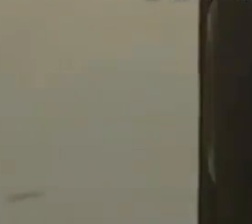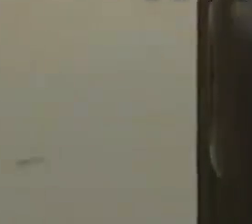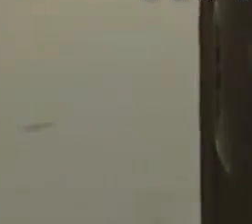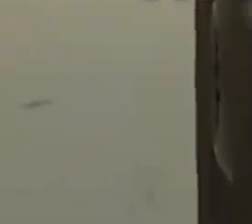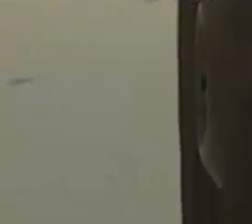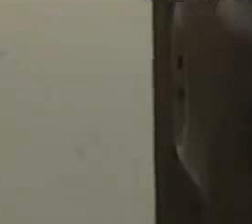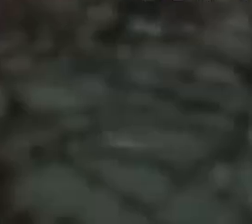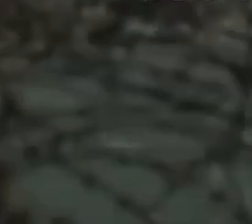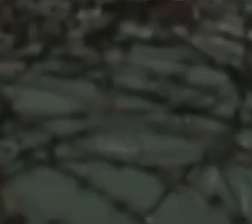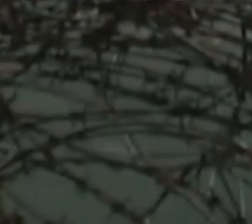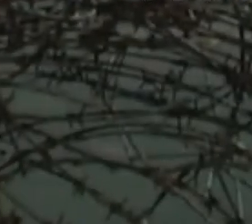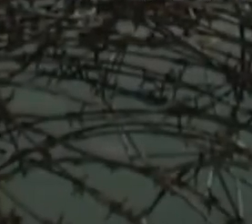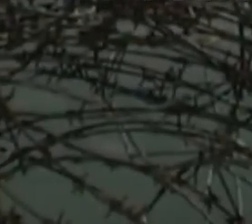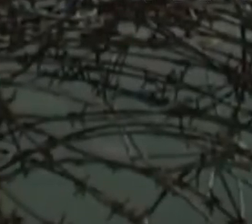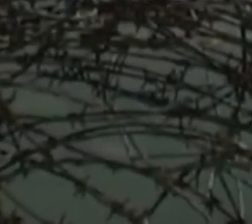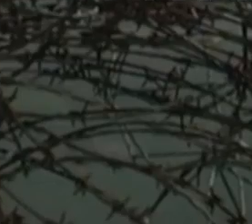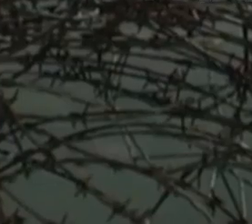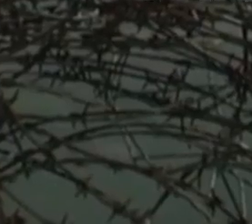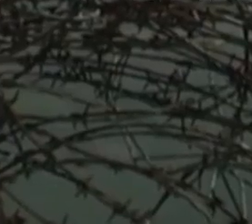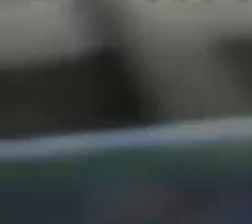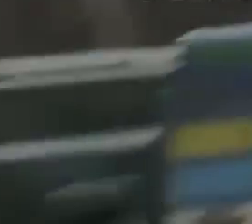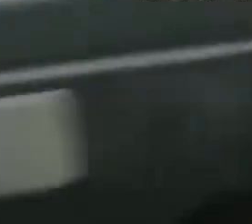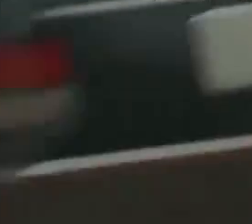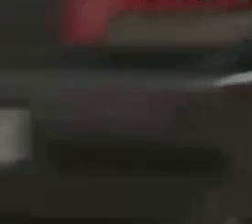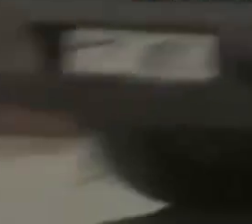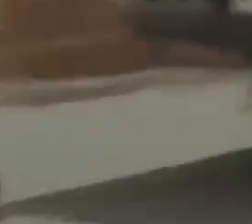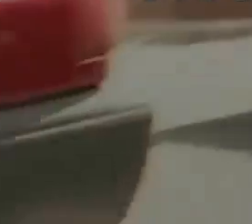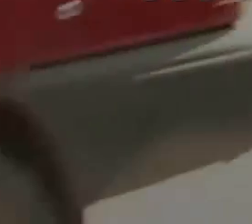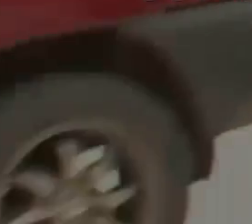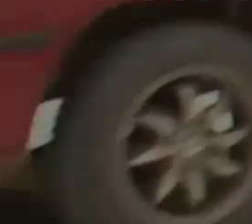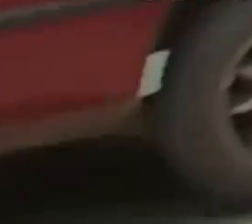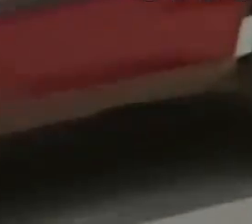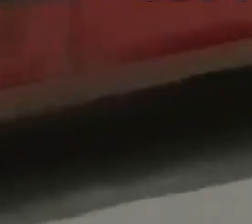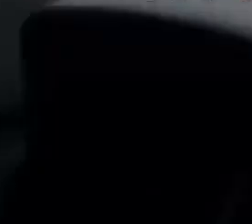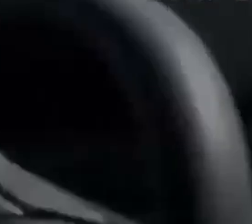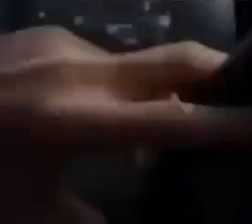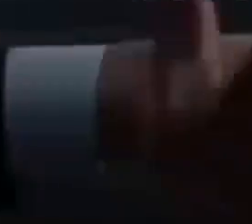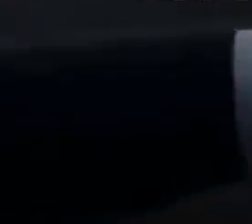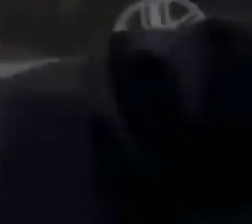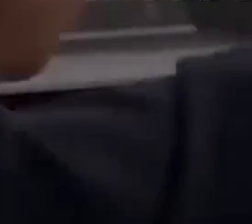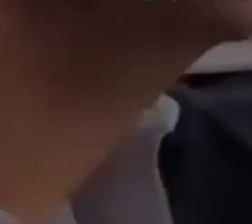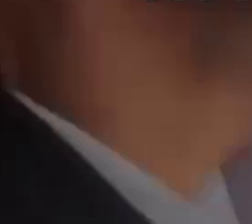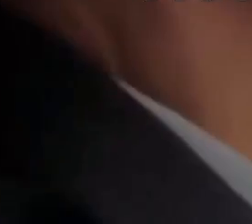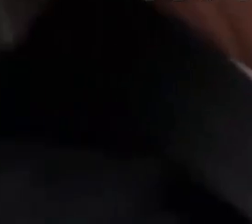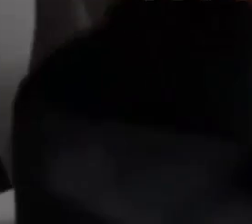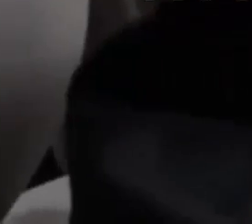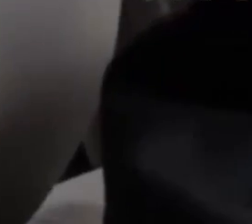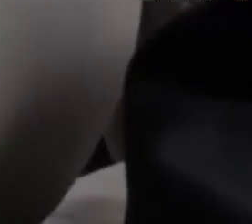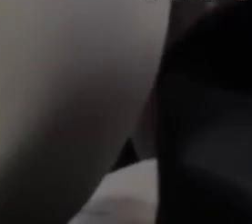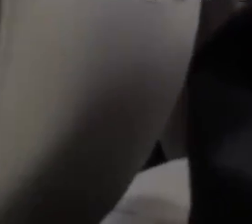מיוחד, תושבים סורים שגרים באזור הגבול עם ישראל, בשיחה עם כאן חדשות על החשש מחזרת